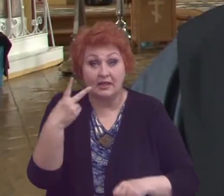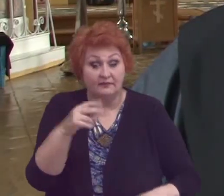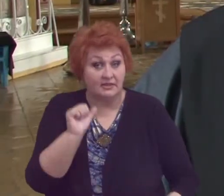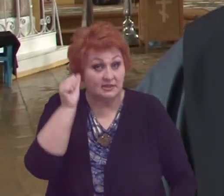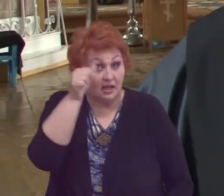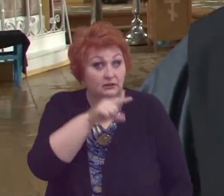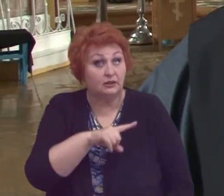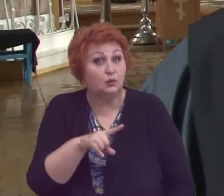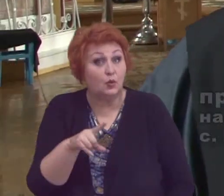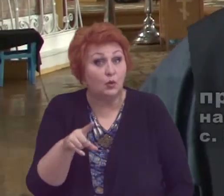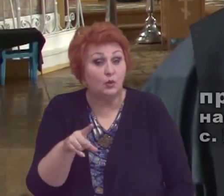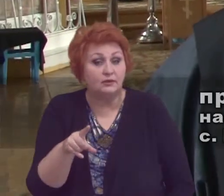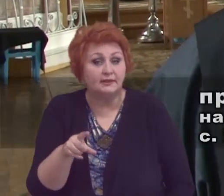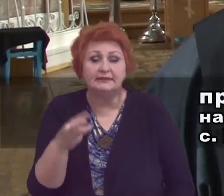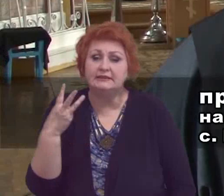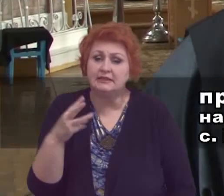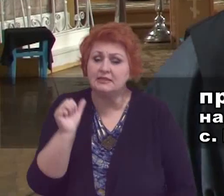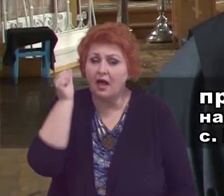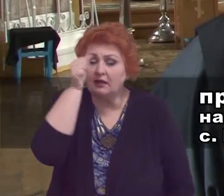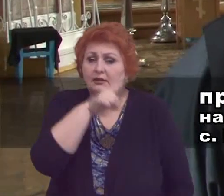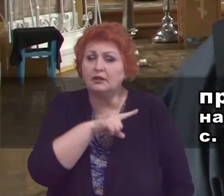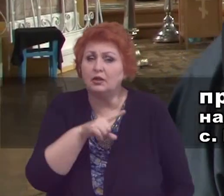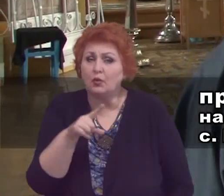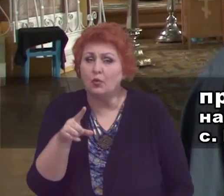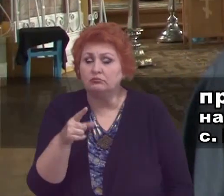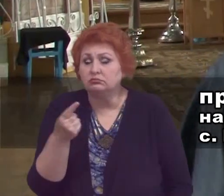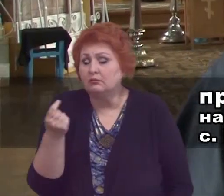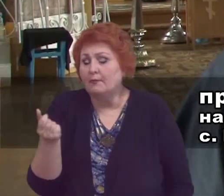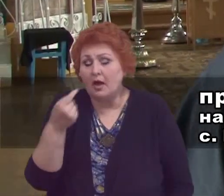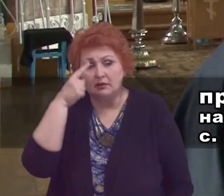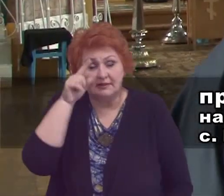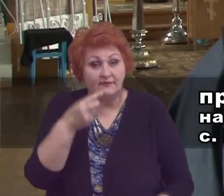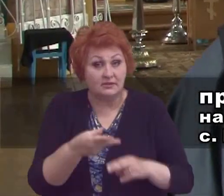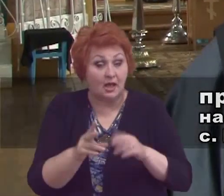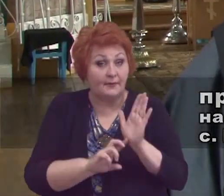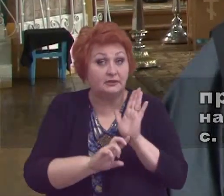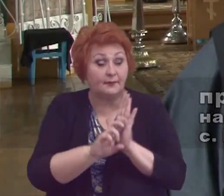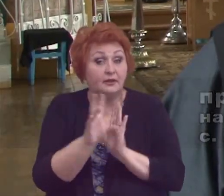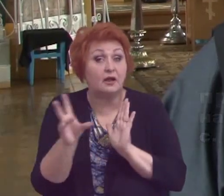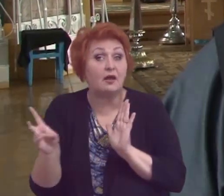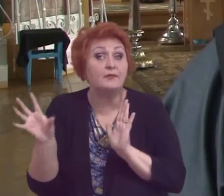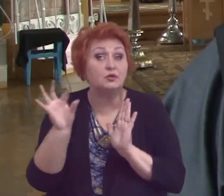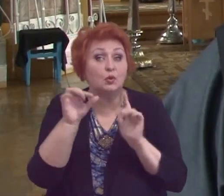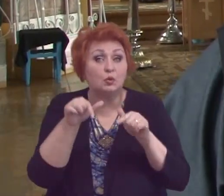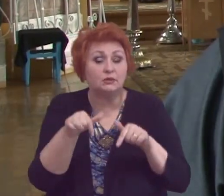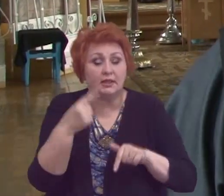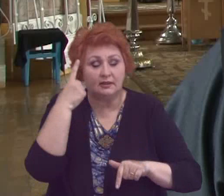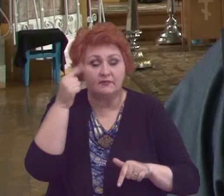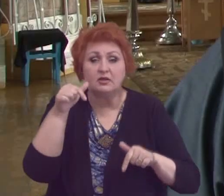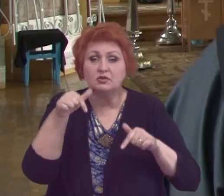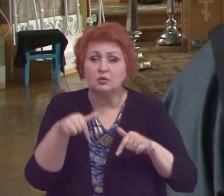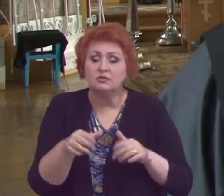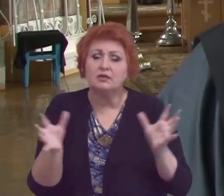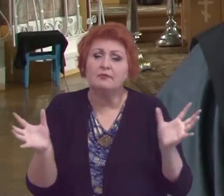20-е годы, 30-е годы мало известно об этом храме. Ну, известно также, что здесь